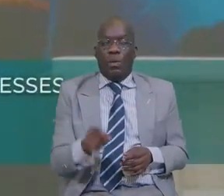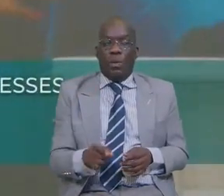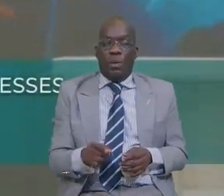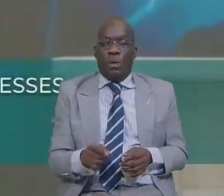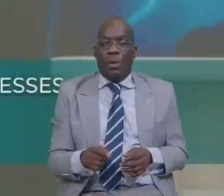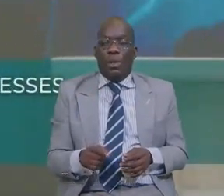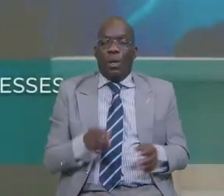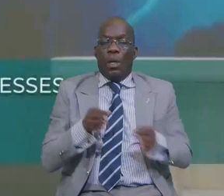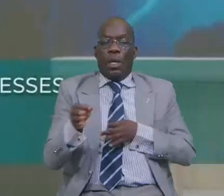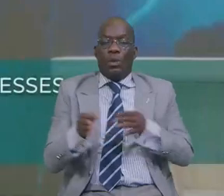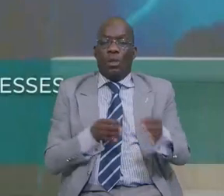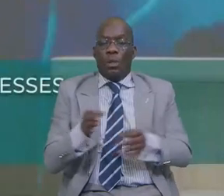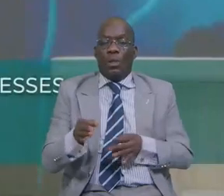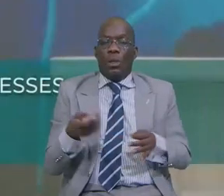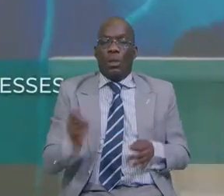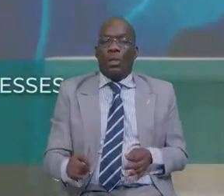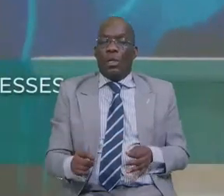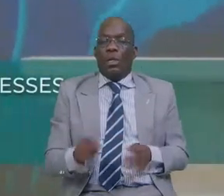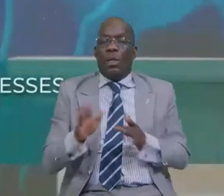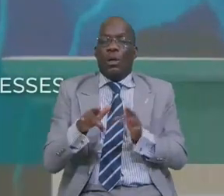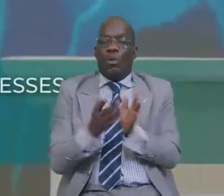ces prédicateurs-là